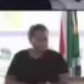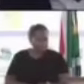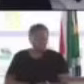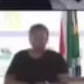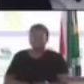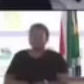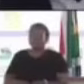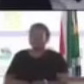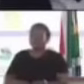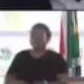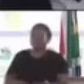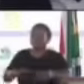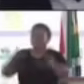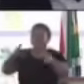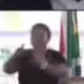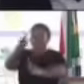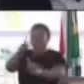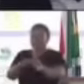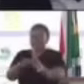chairperson